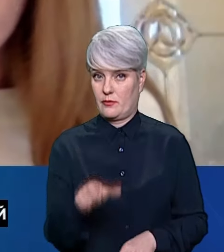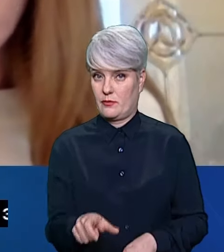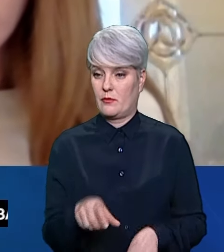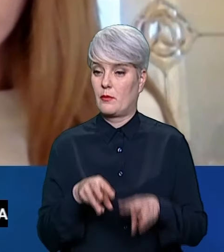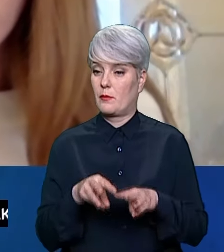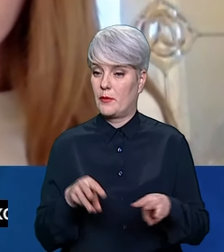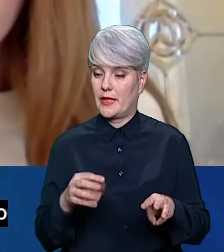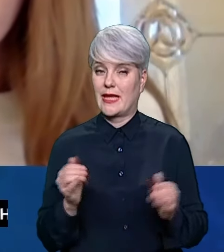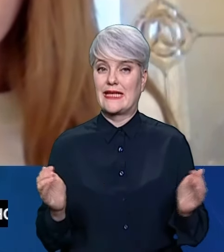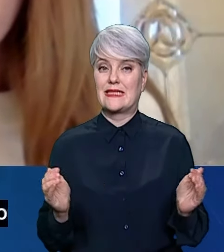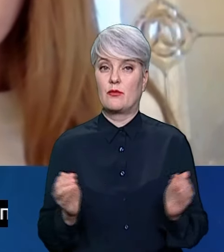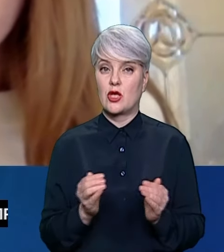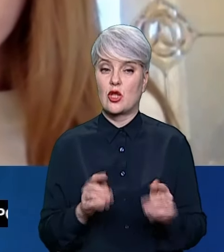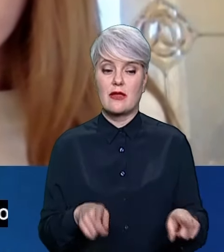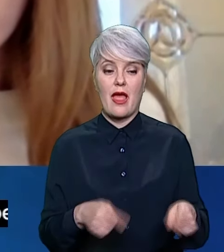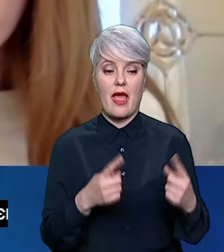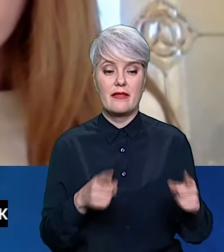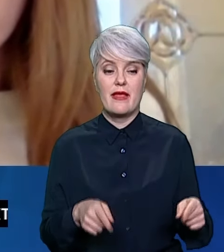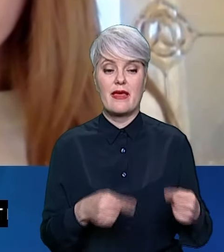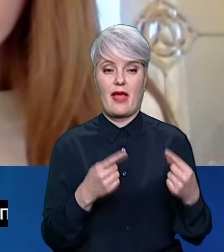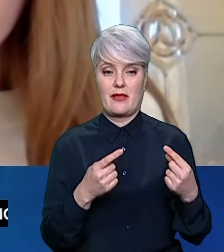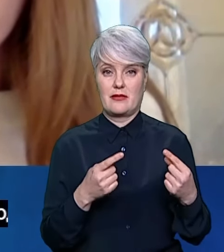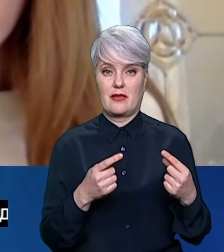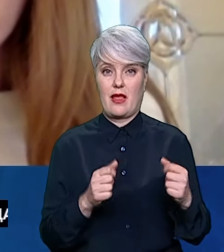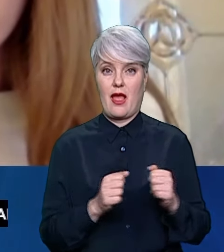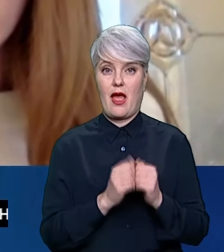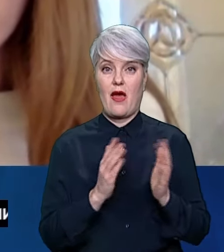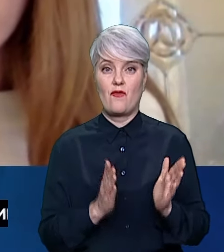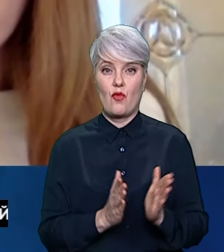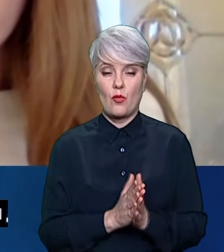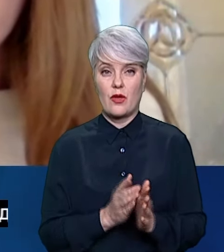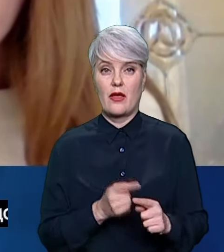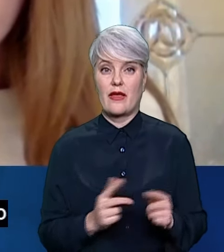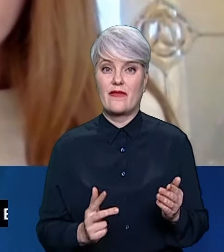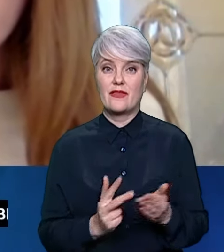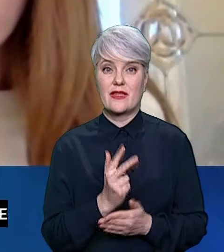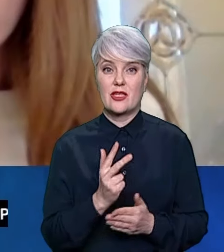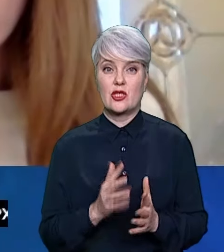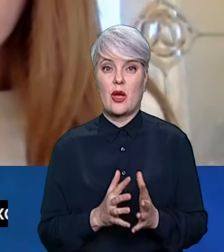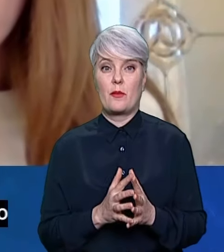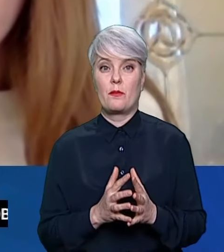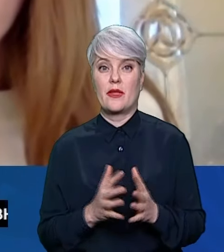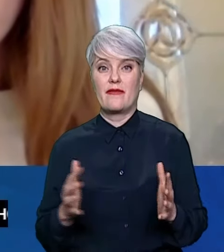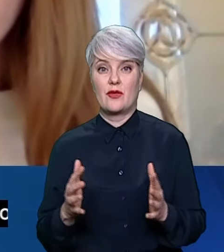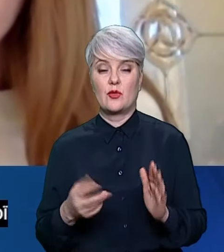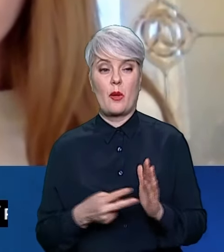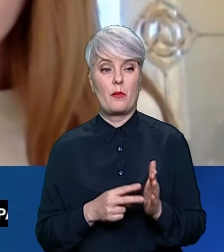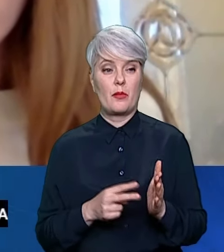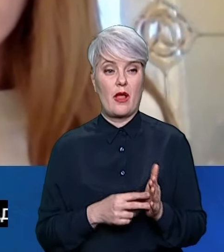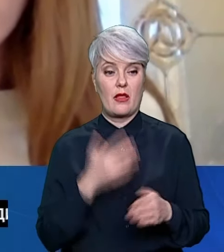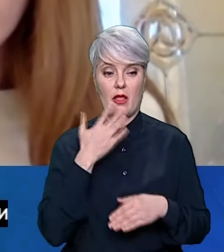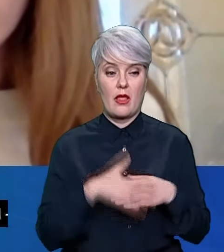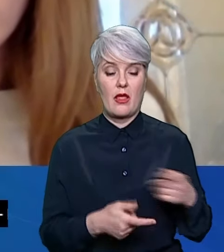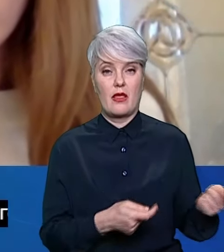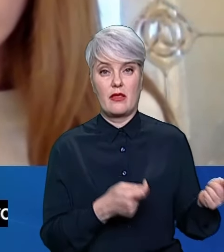зараз зменшилася генерація в обсягах, які втричі перевищують плани імпорту, який уряд планував на